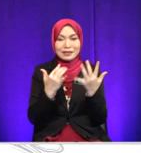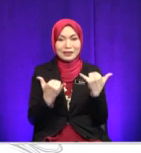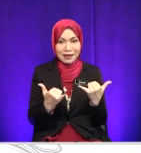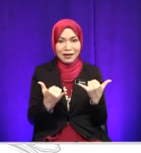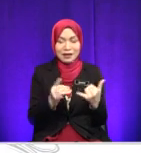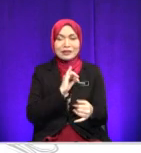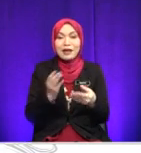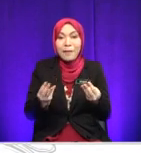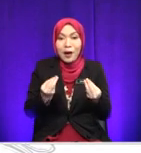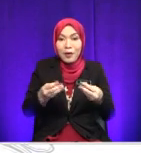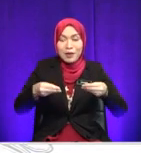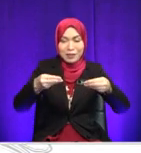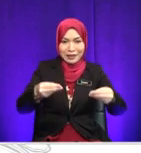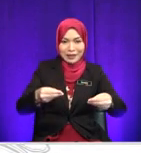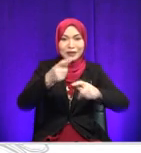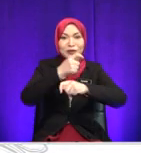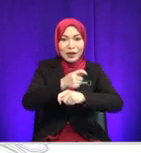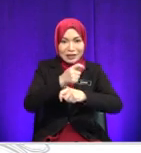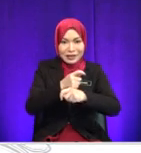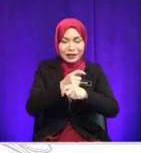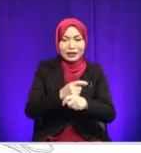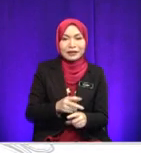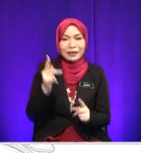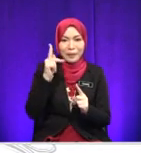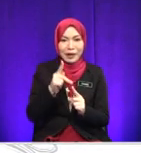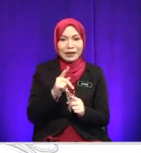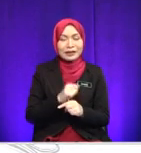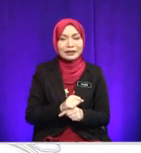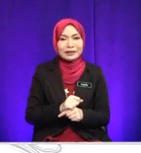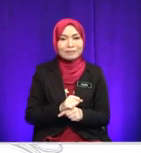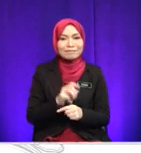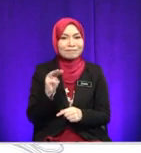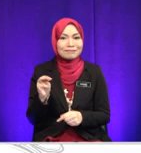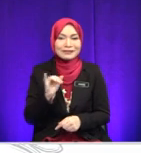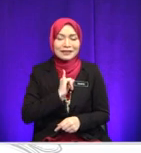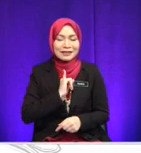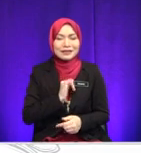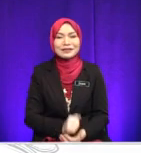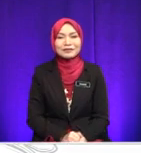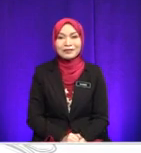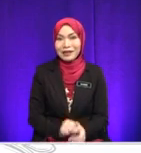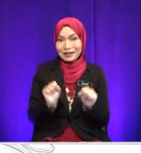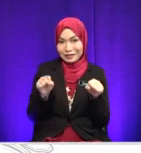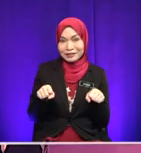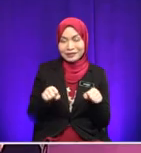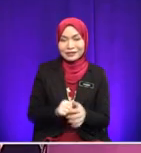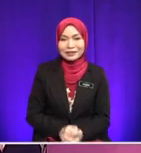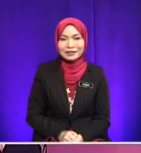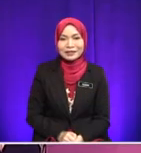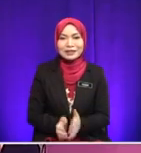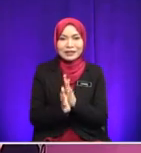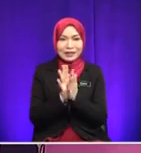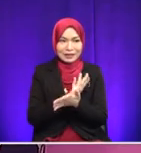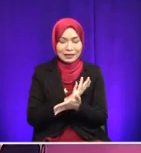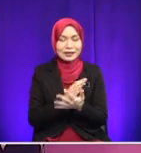siapa? Afiq. Afiq dah baca ya? Kepada Puniten. Puniten belum baca lagi. Sambil-sambil itu, apabila kamu baca, ada sedikit